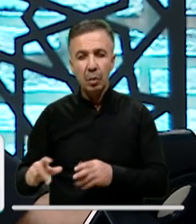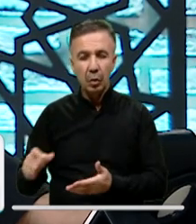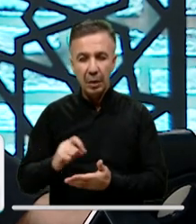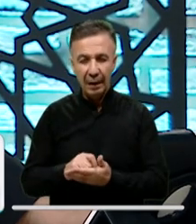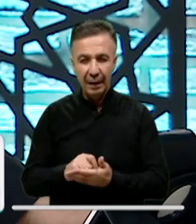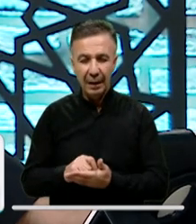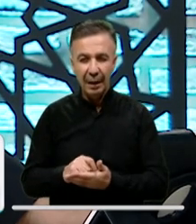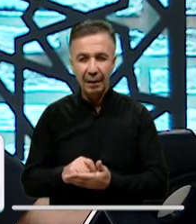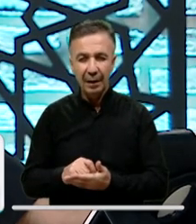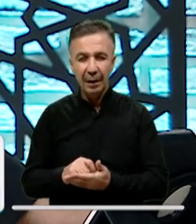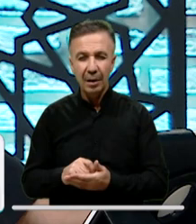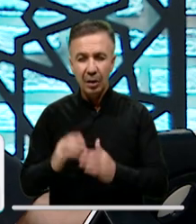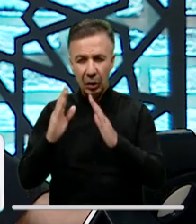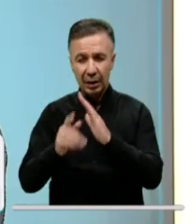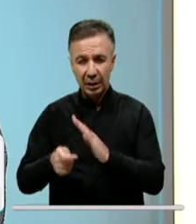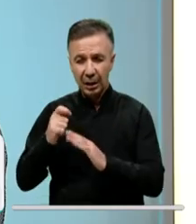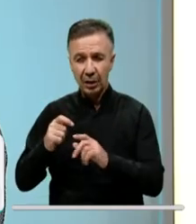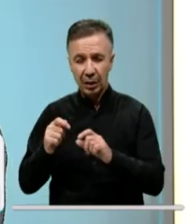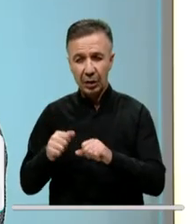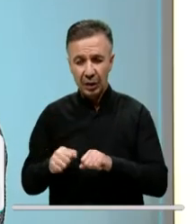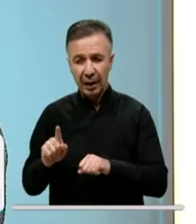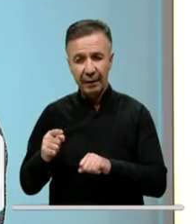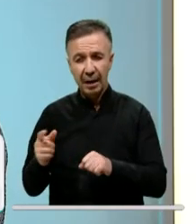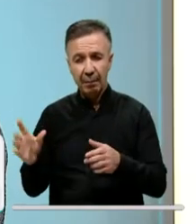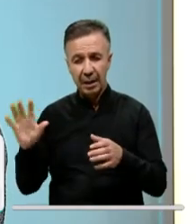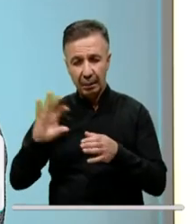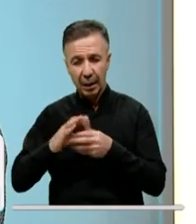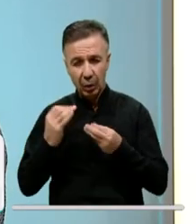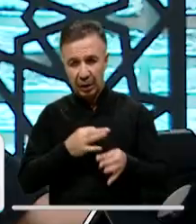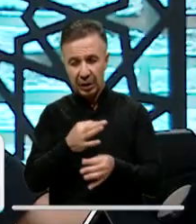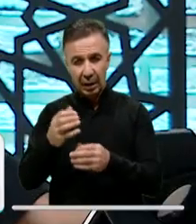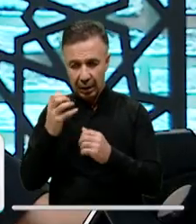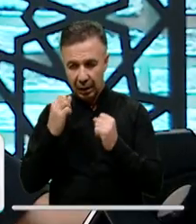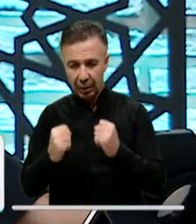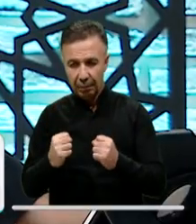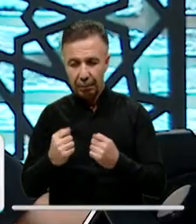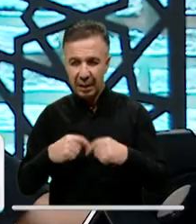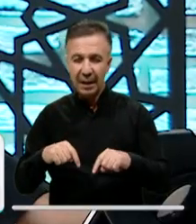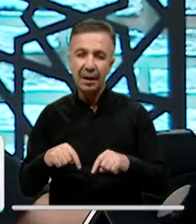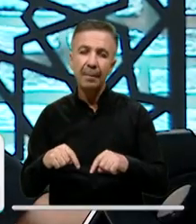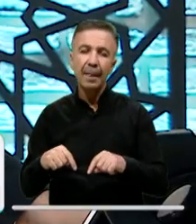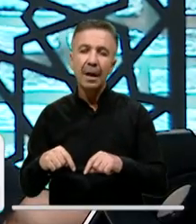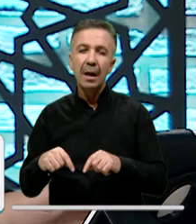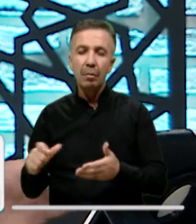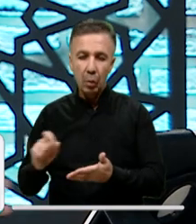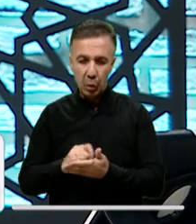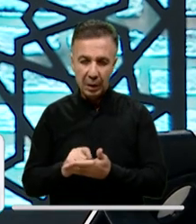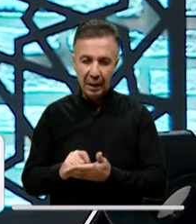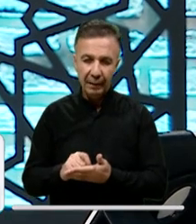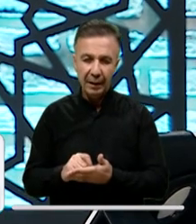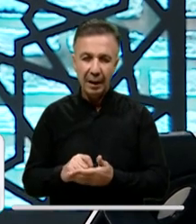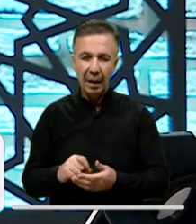Şafii mezhebinden olanlar orada bir gece kalıyorlarmış. Böyle bilgi aldık diyor. Bizler Müzdelife'de akşam ve yatsıyı birleştirerek